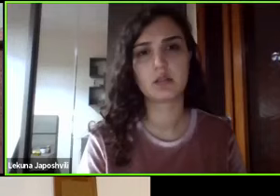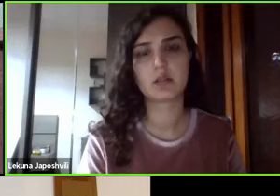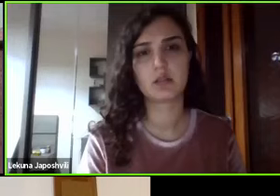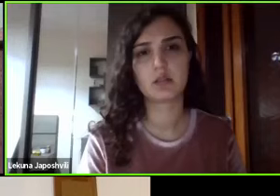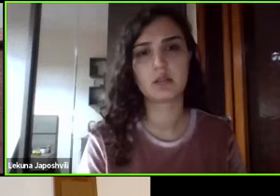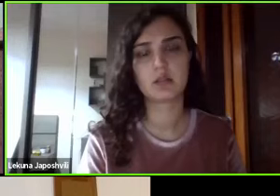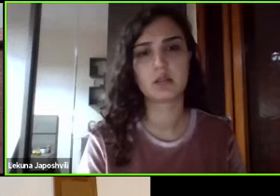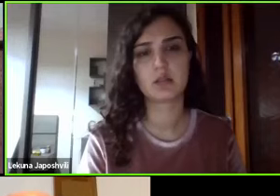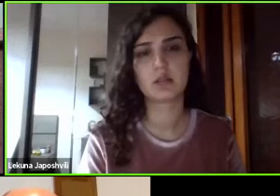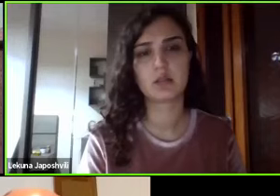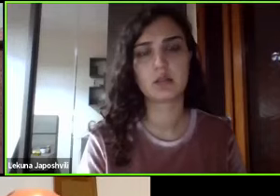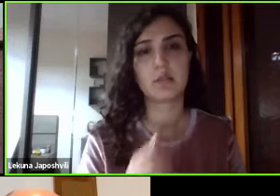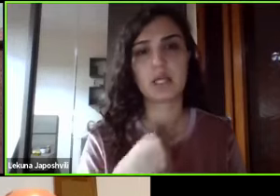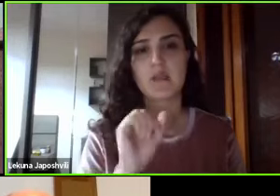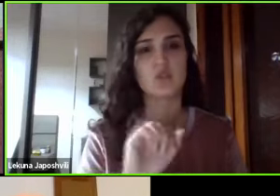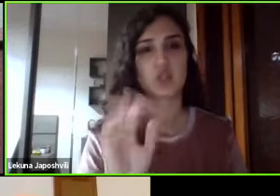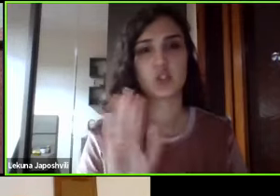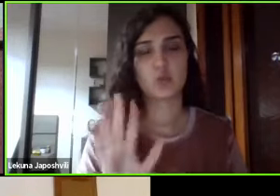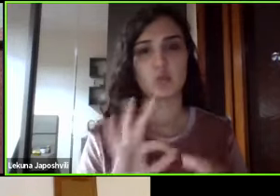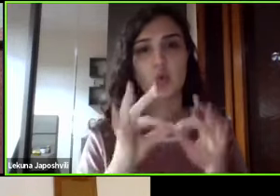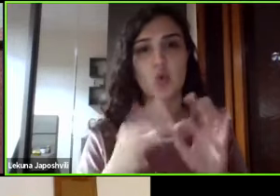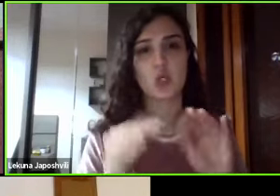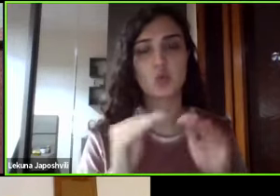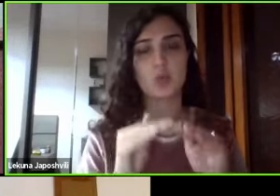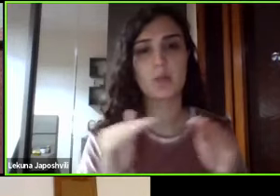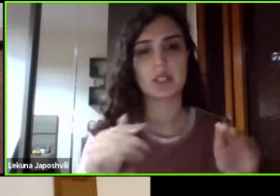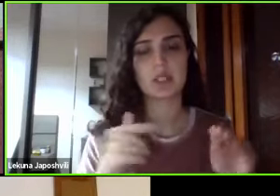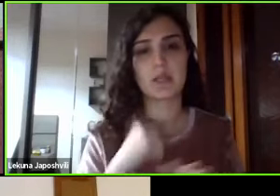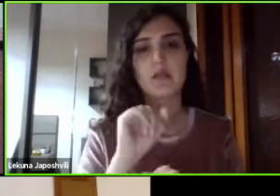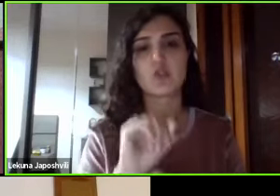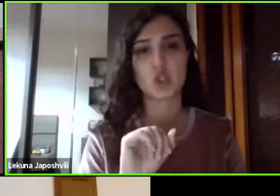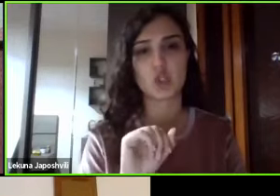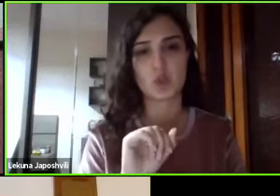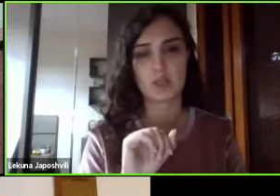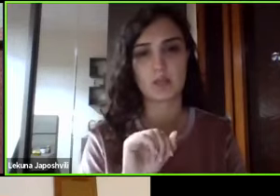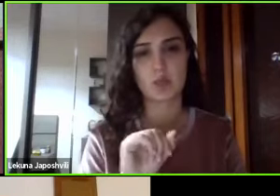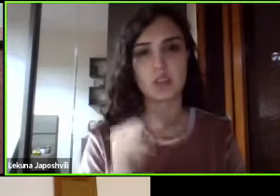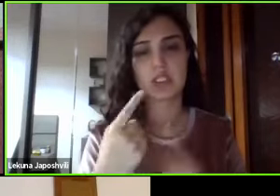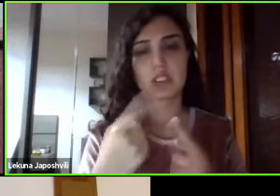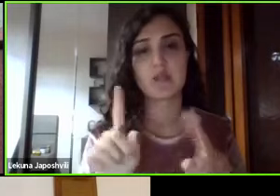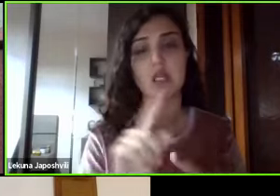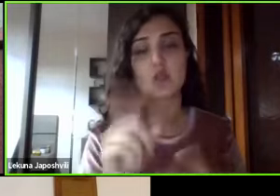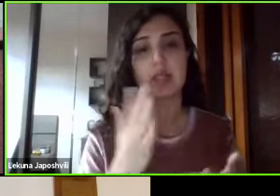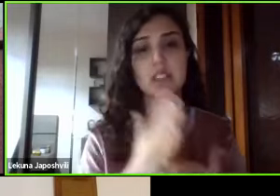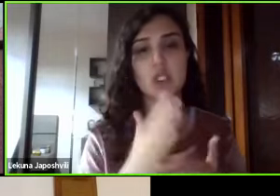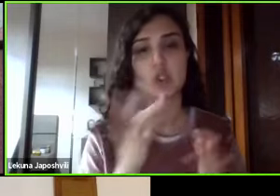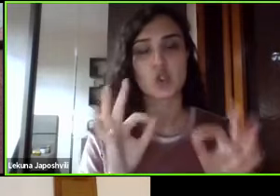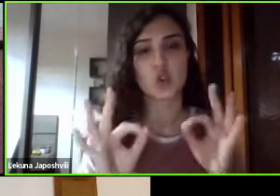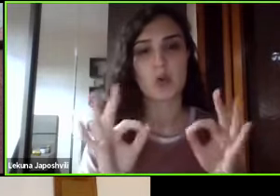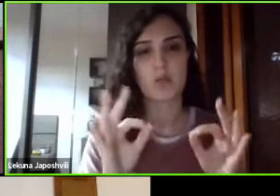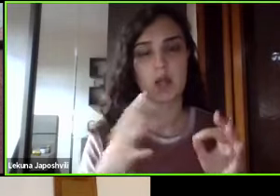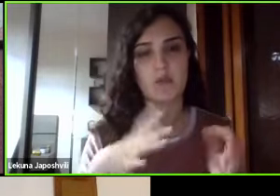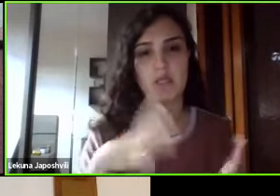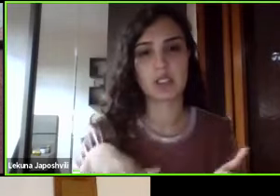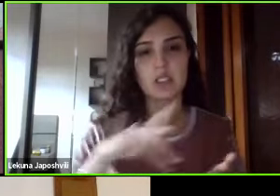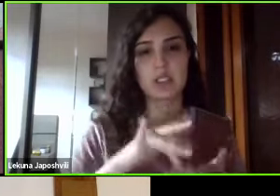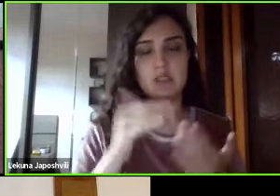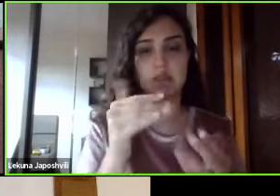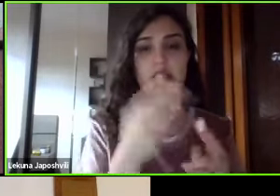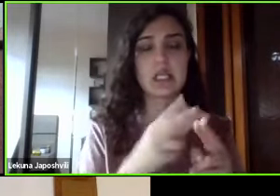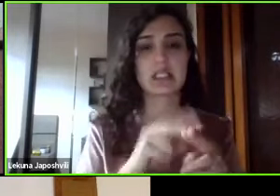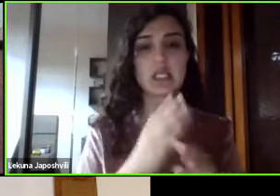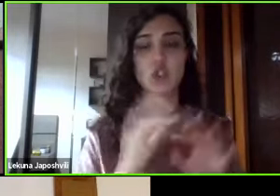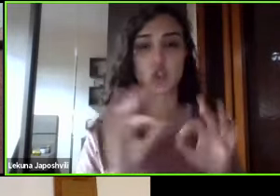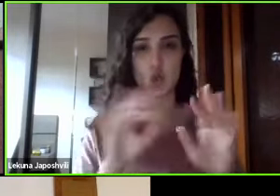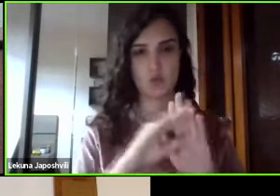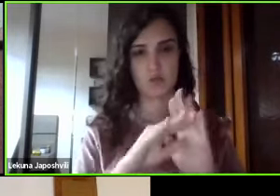მე არ გავჩერდებოდი კონკრეტულ ბაზზე, მე გავჩერდებოდი ტრენდზე, რომელიც არსებობს, რომ ეს არის ნორმა ქვეყნისთვის და ეს არის ეს ნორმა